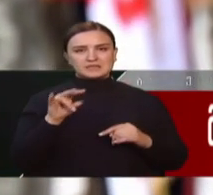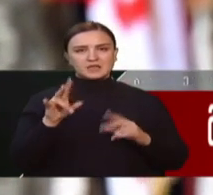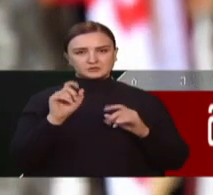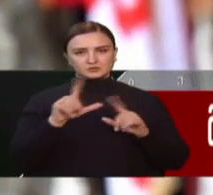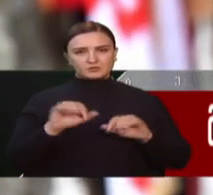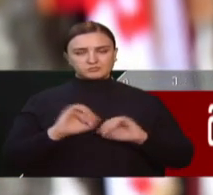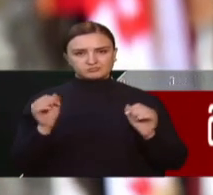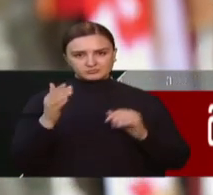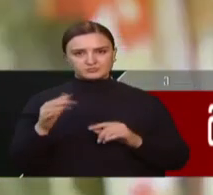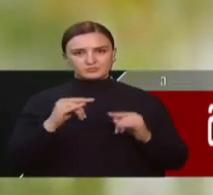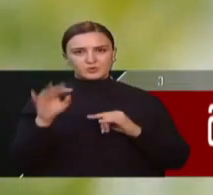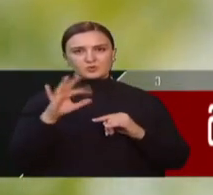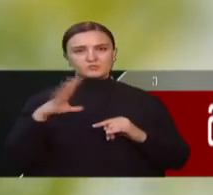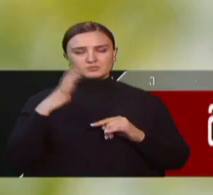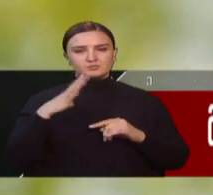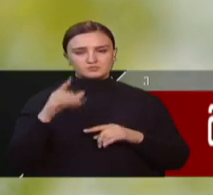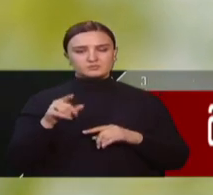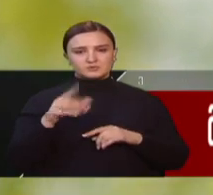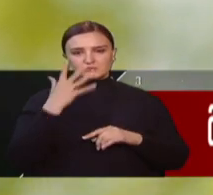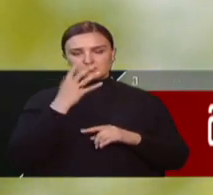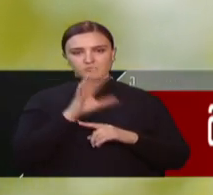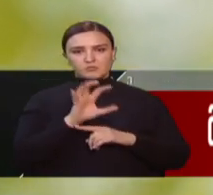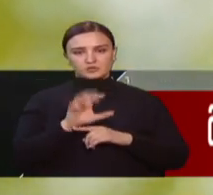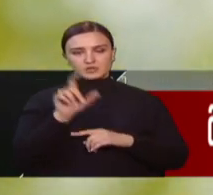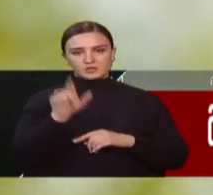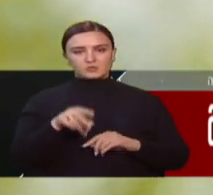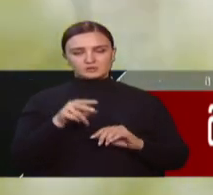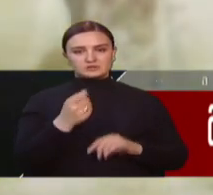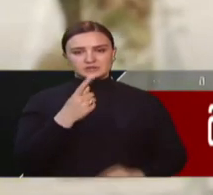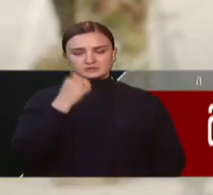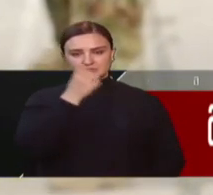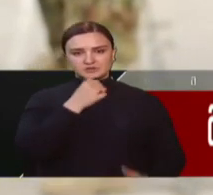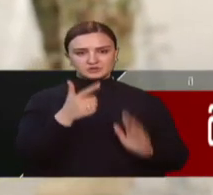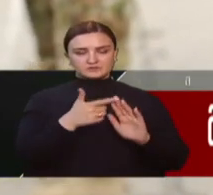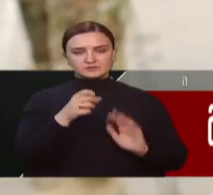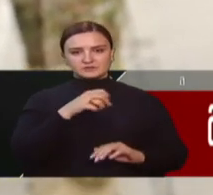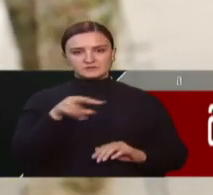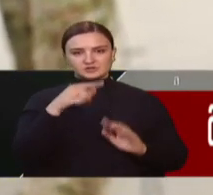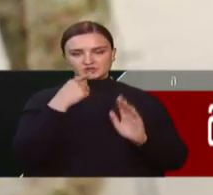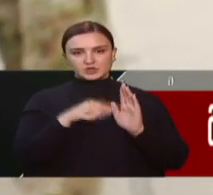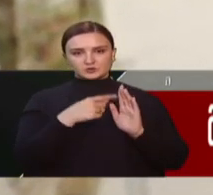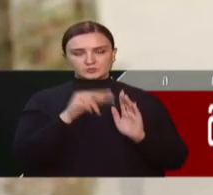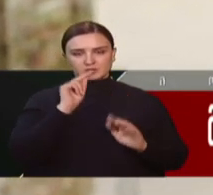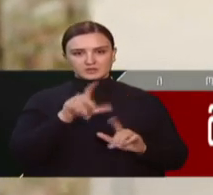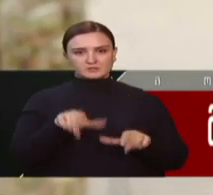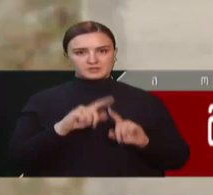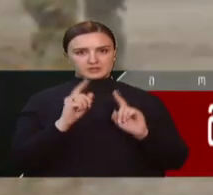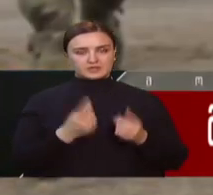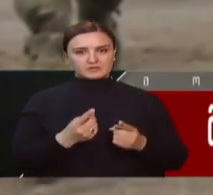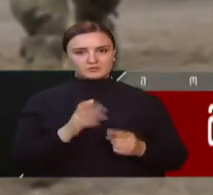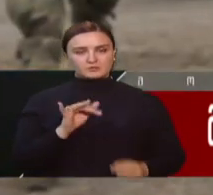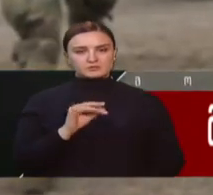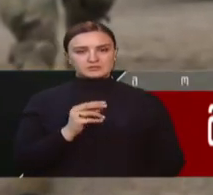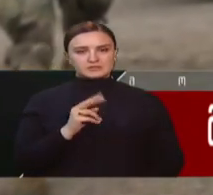Zurab Kurtsikidze ert-ert-i iqo im fotografebidan romlebits 2011 tslis 7 ivlis chashushobis bralvdebit daakavis.